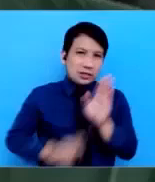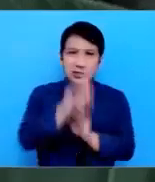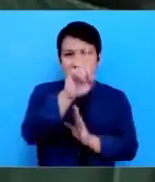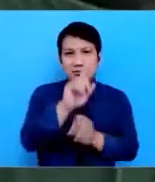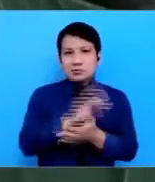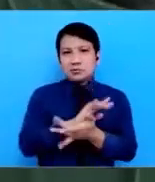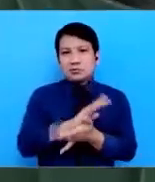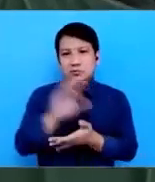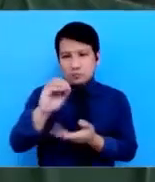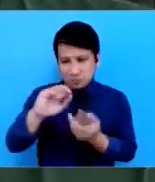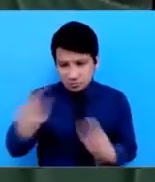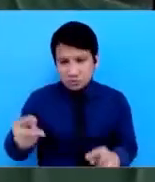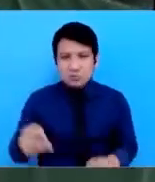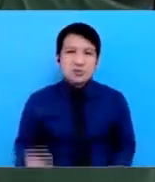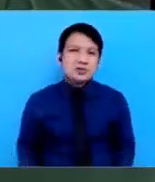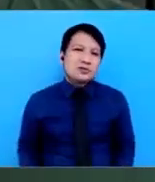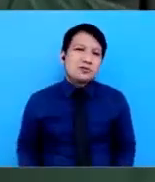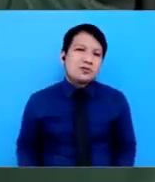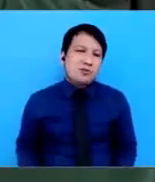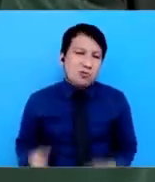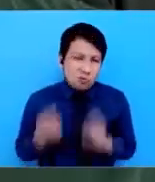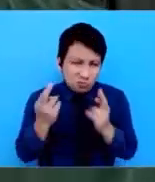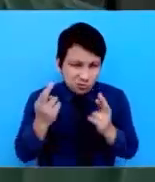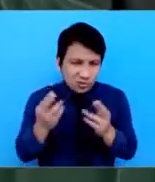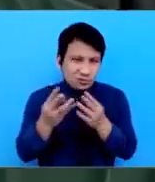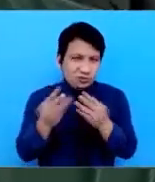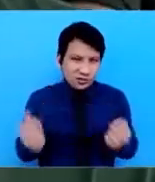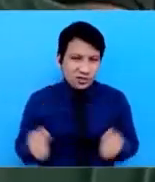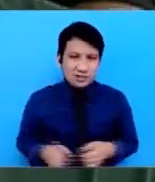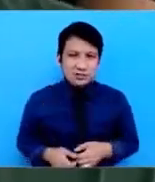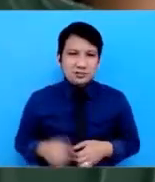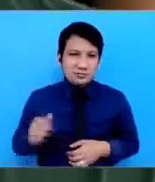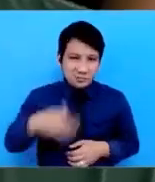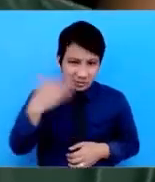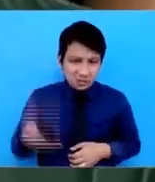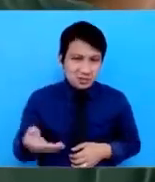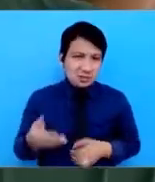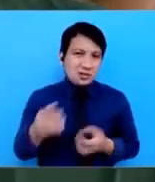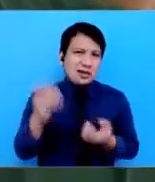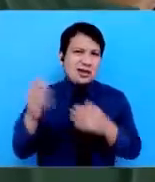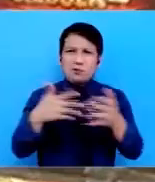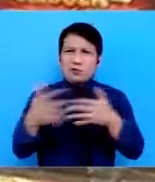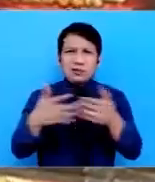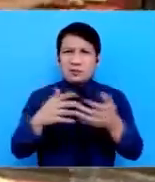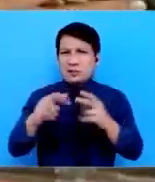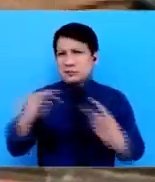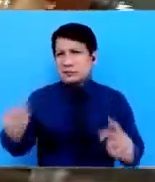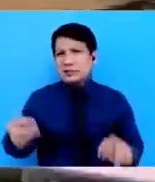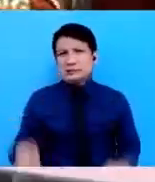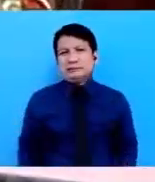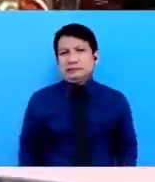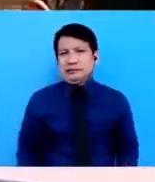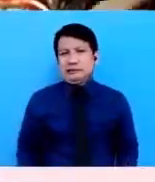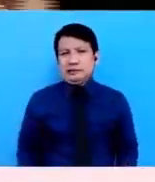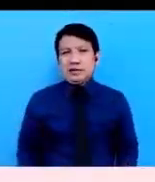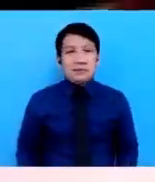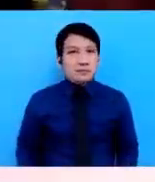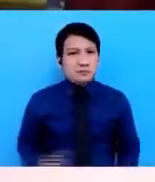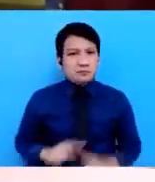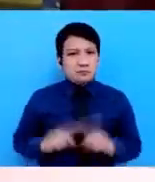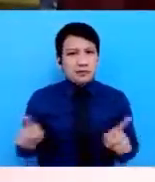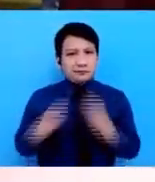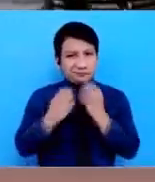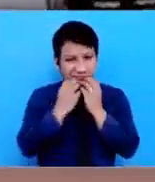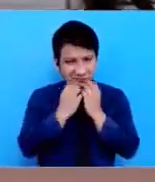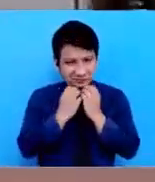Ng Omicron. Wala na sanang masundan pa ng mga ano-ano pang mga variant. Pero may iba rin tipid-tipid daw